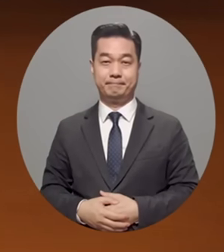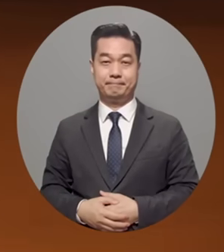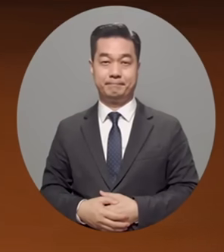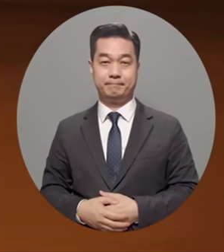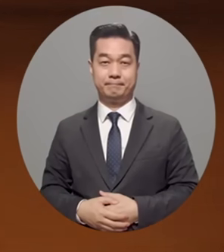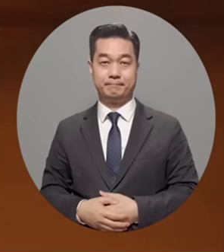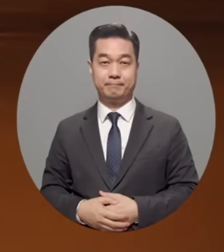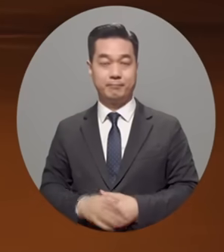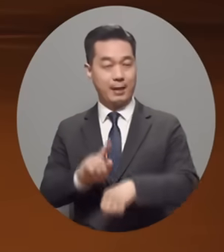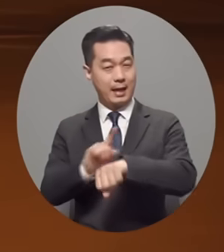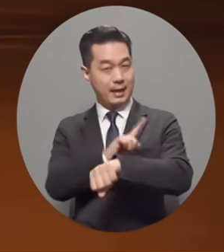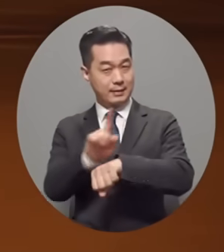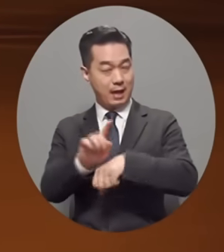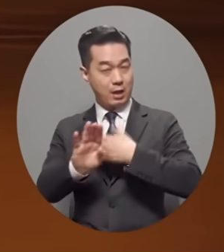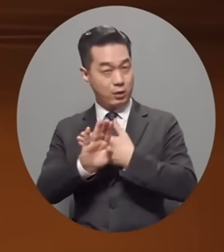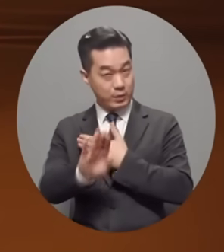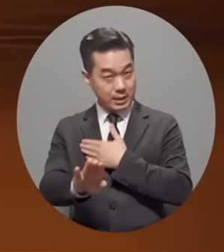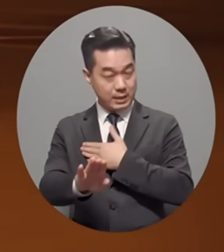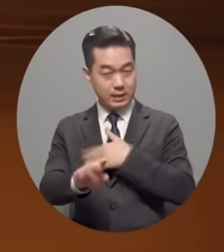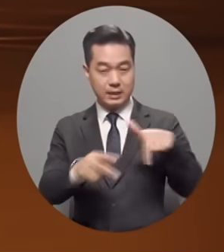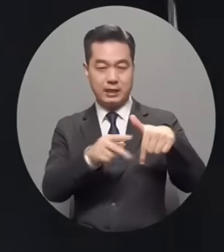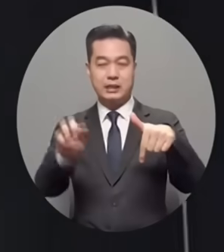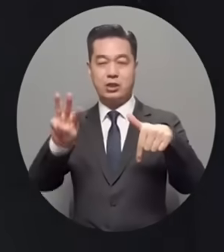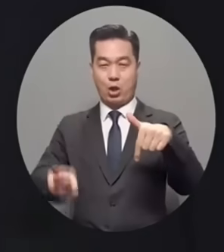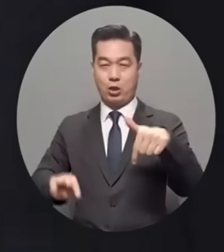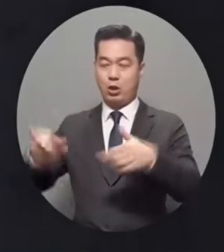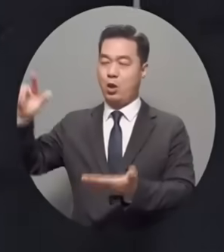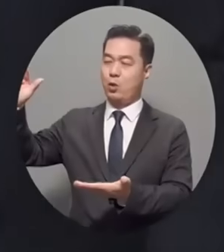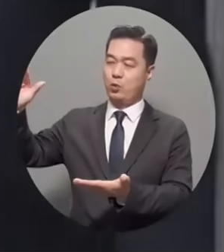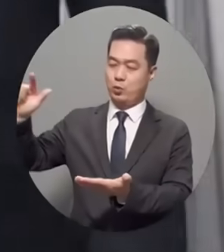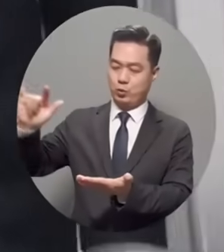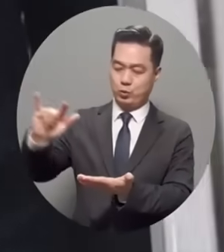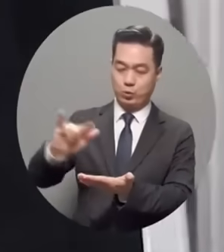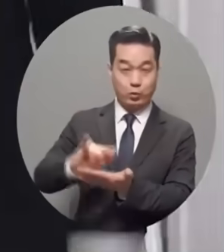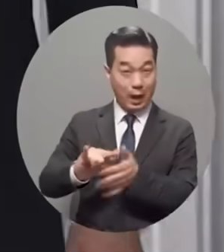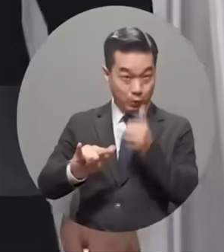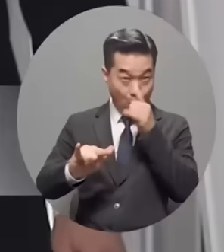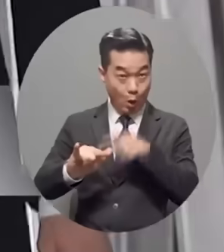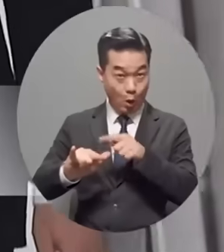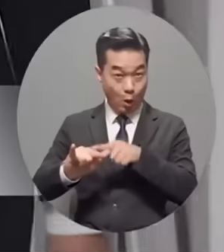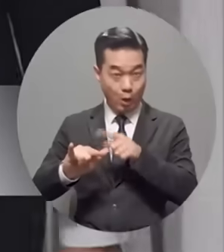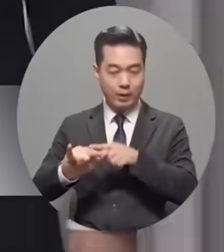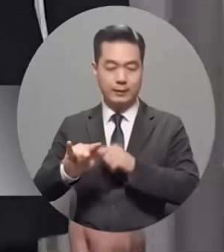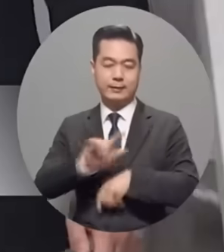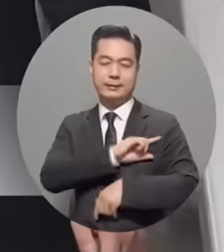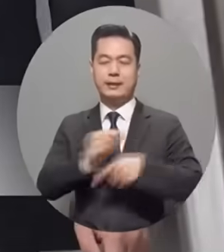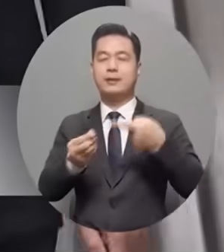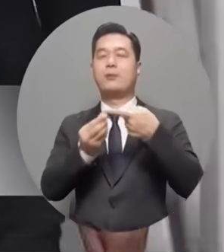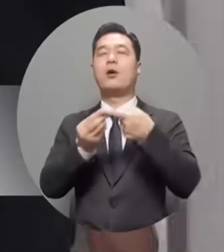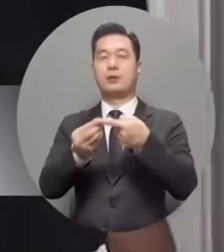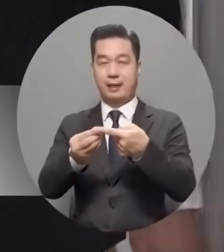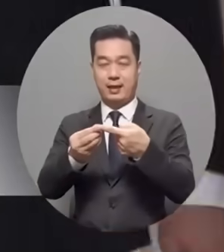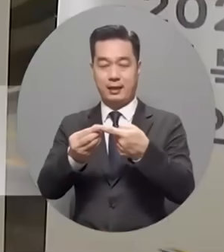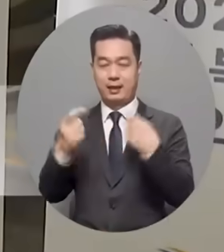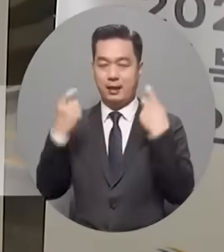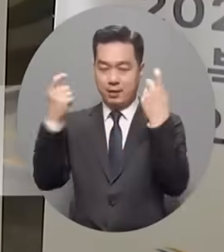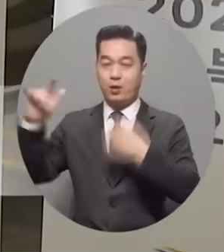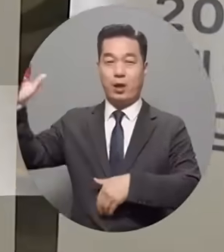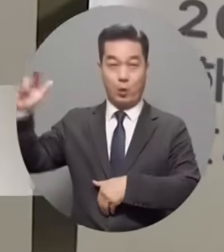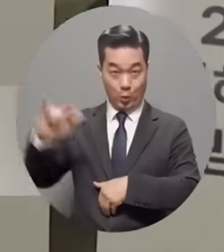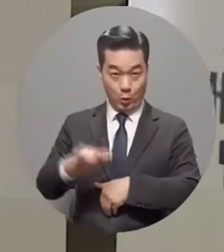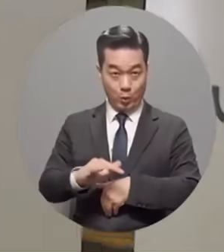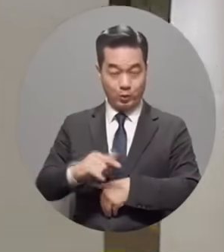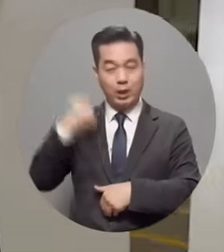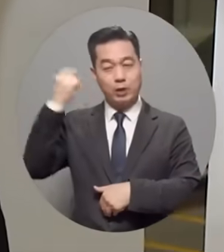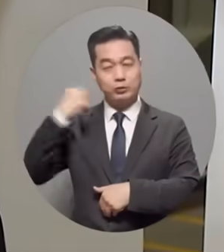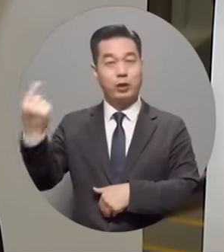그로부터 약 1시간 뒤 인천공항에 첫 비행기가 도착했습니다. 올해 가장 먼저 우리 땅을 밟은 여행객은 중국 베이징에서